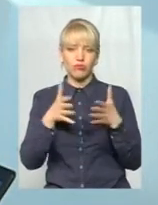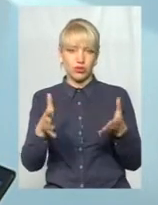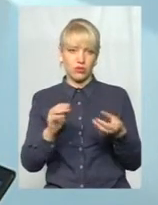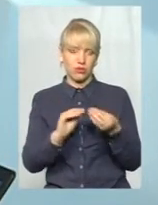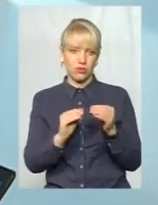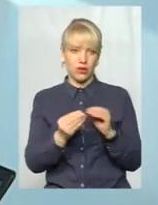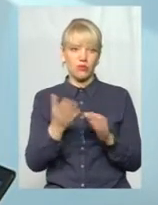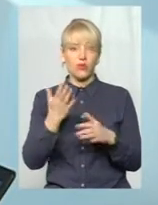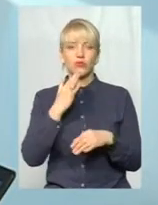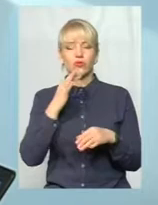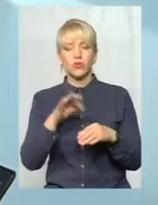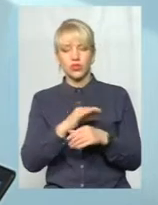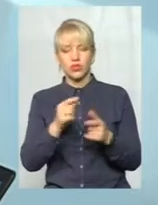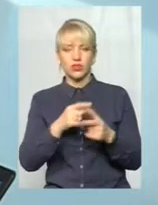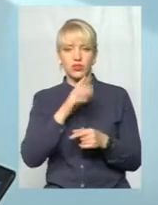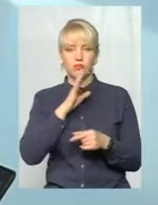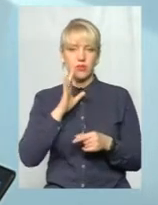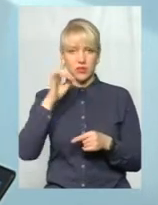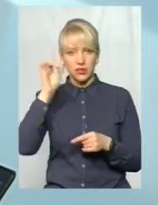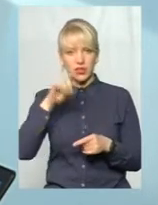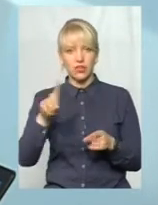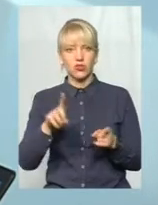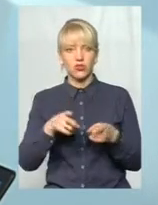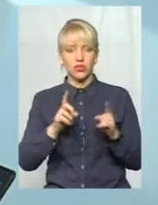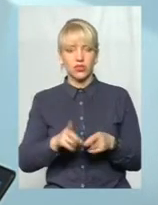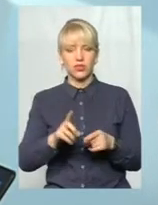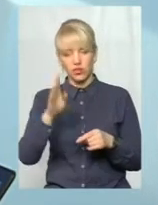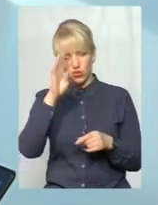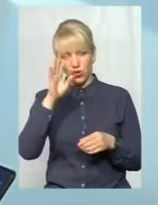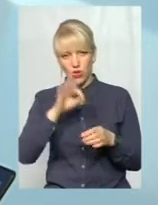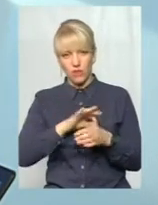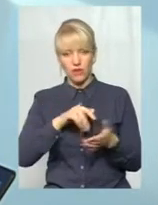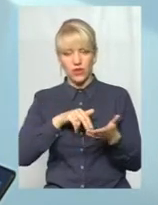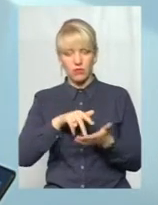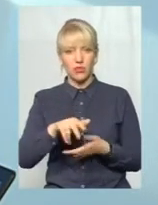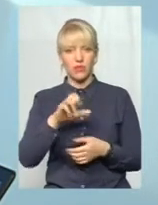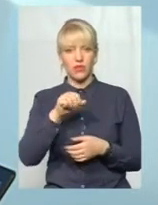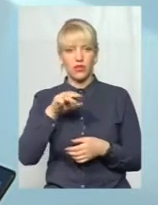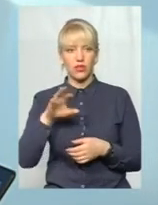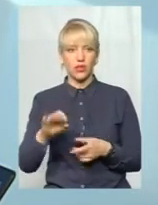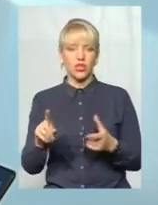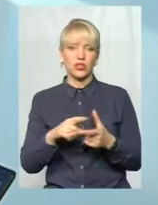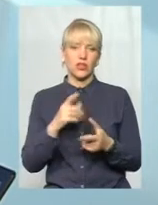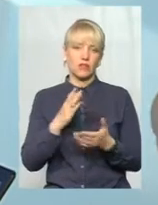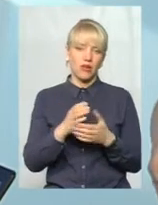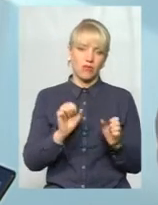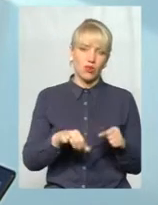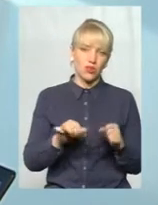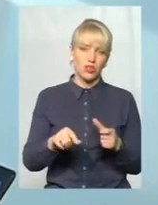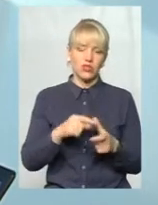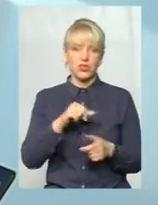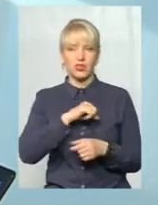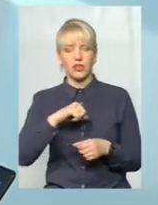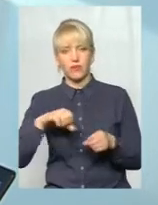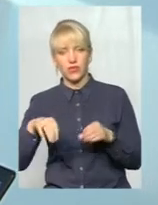якщо дружина чи мама знає, що дійсно чоловік в якийсь момент пішов в зону АТО, чи мав би можливість там, чи мав можливість, чи сам